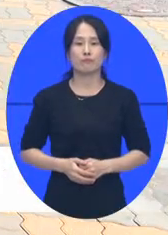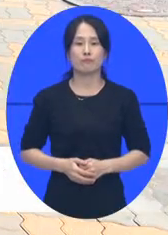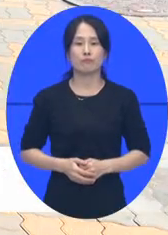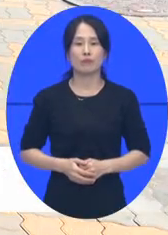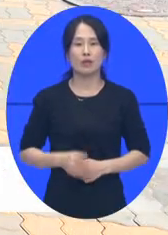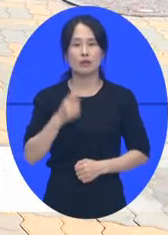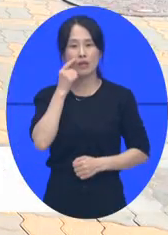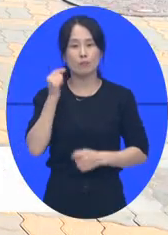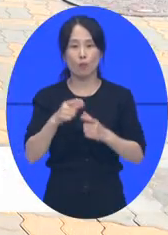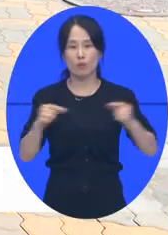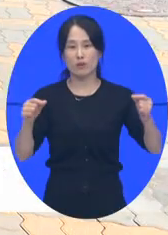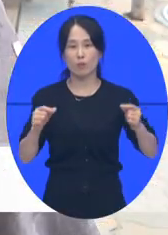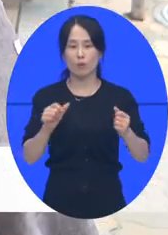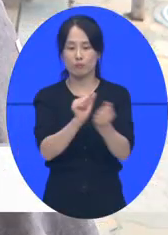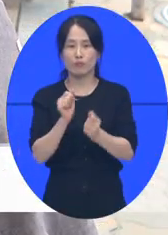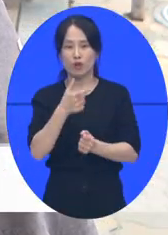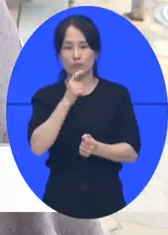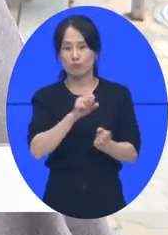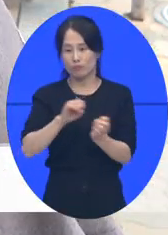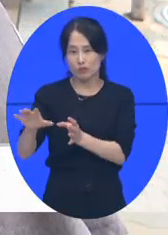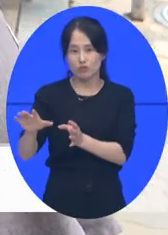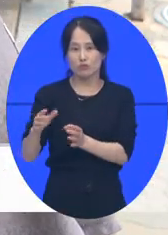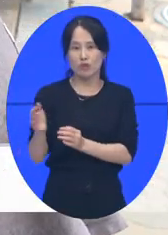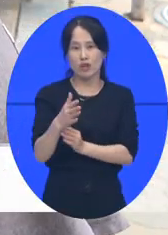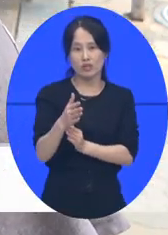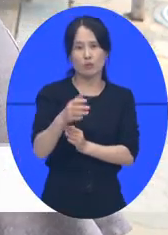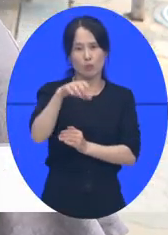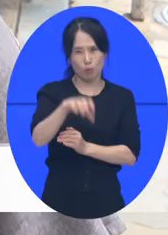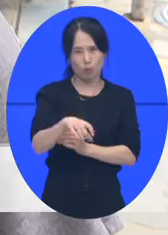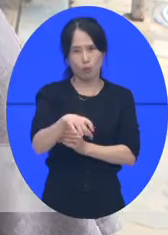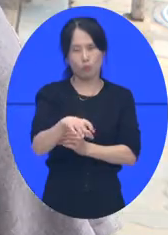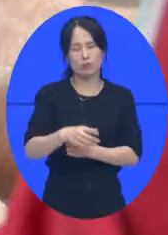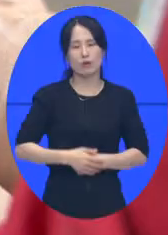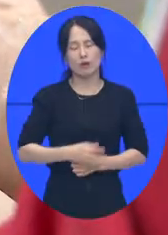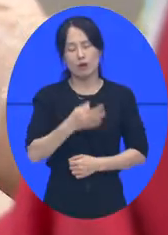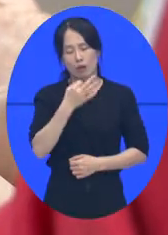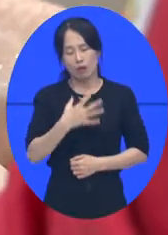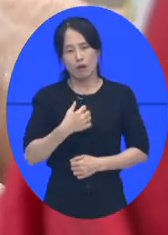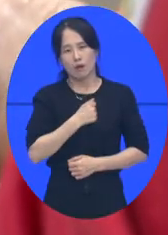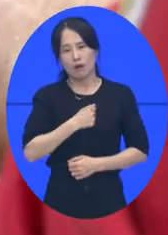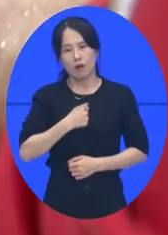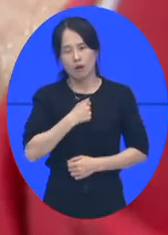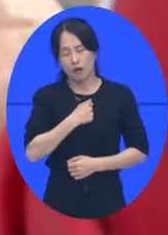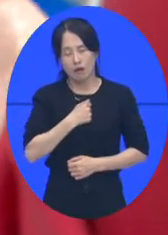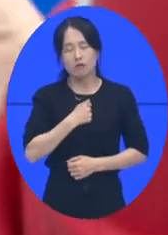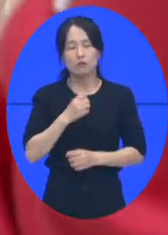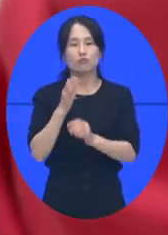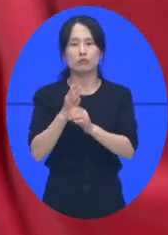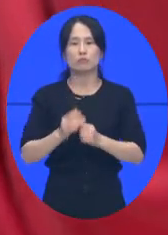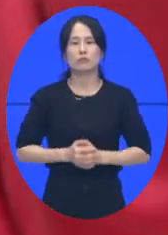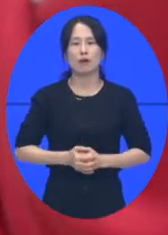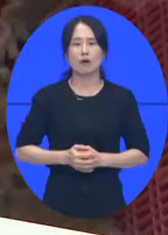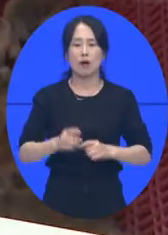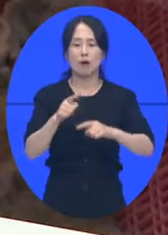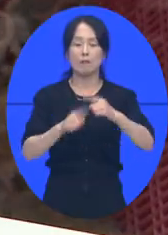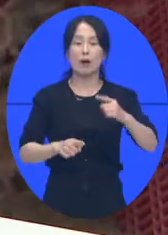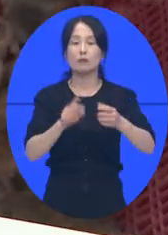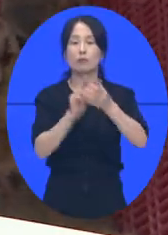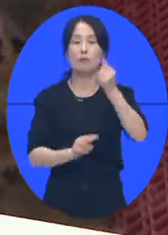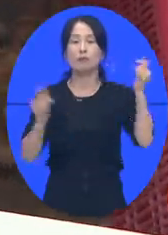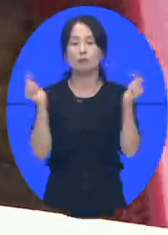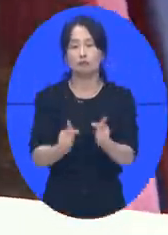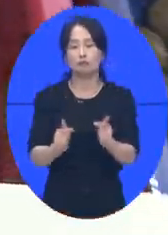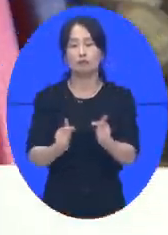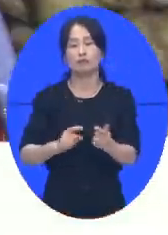최근 일본 오염수 방류로 수산시장이나 해산물 점포들 한숨소리가 깊습니다. 절반 가까이 매출이 줄며